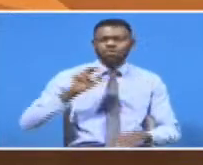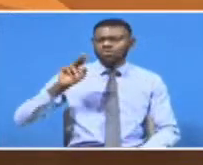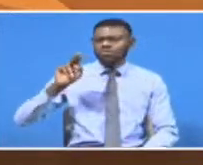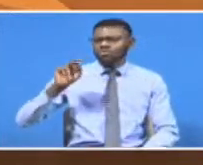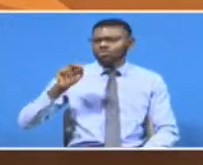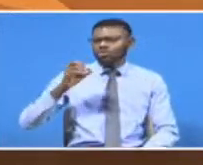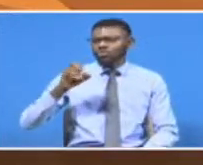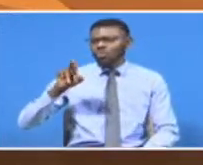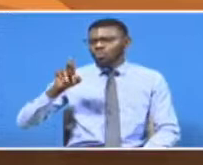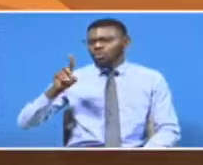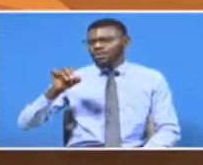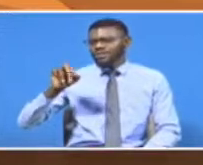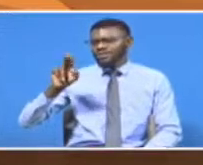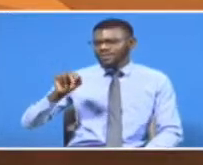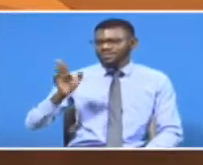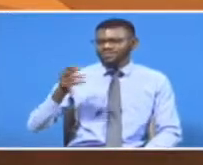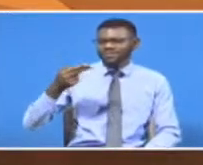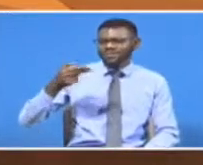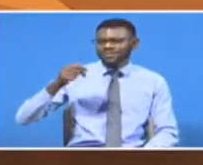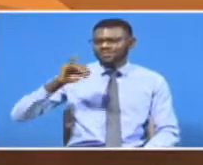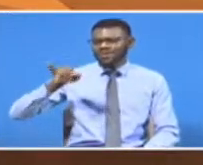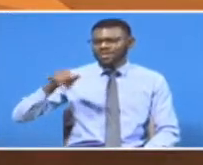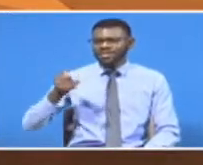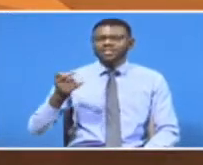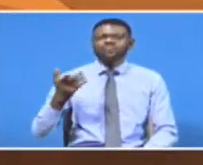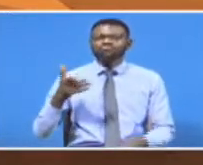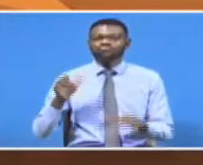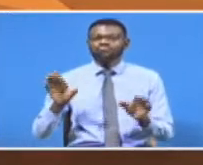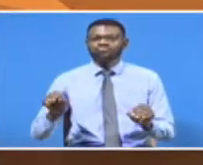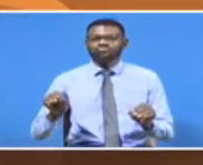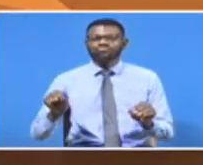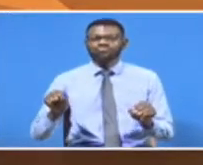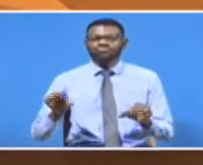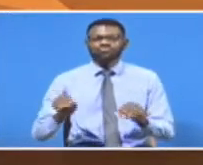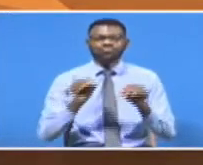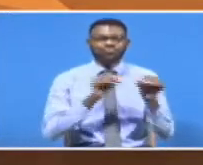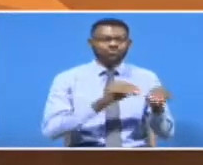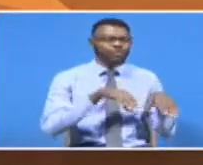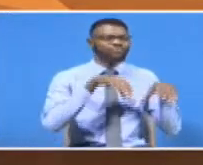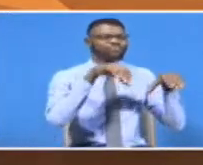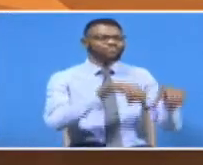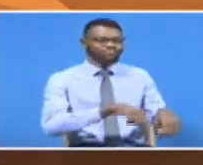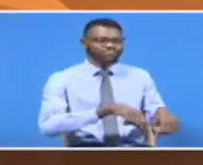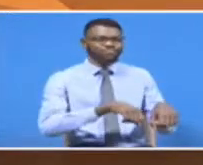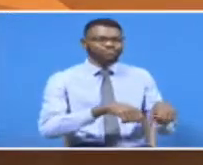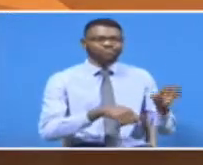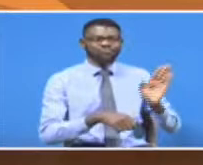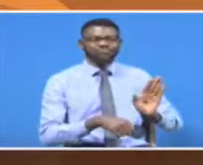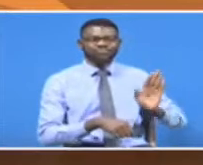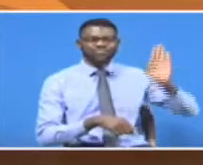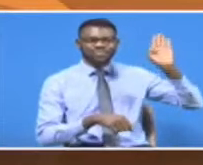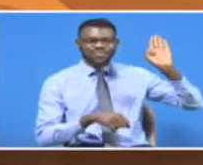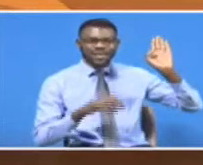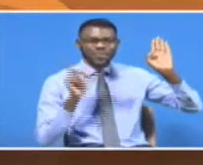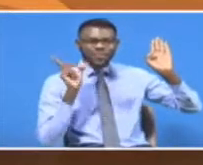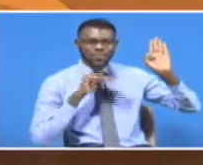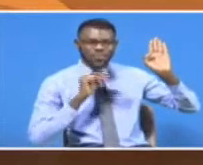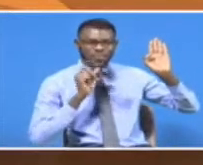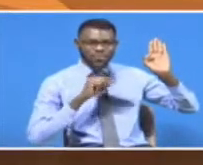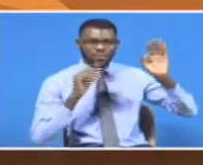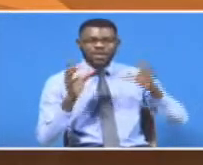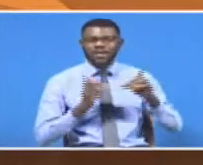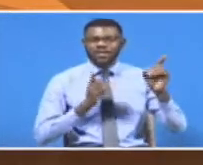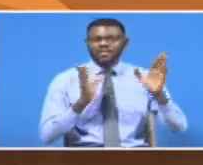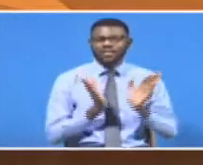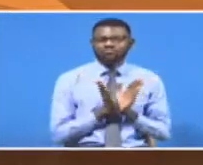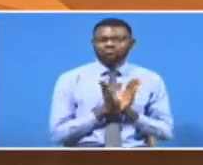alichukua rasmi nafasi ya Meja Jenerali mstaafu Philip Washira Kameru baada ya kuapishwa kuwa mkurugenzi mkuu wa shirika la